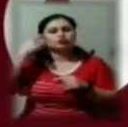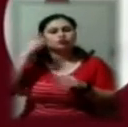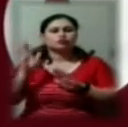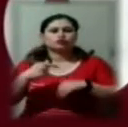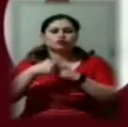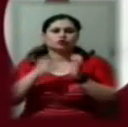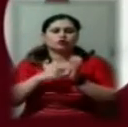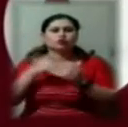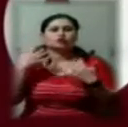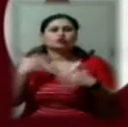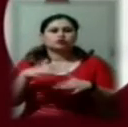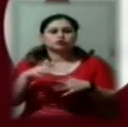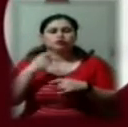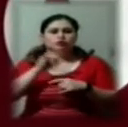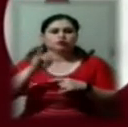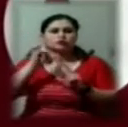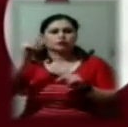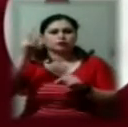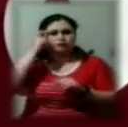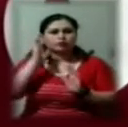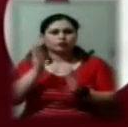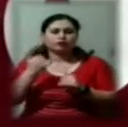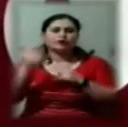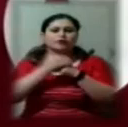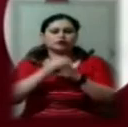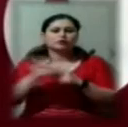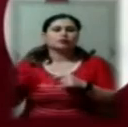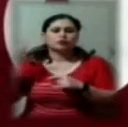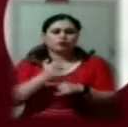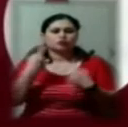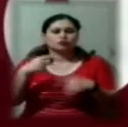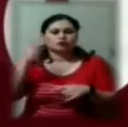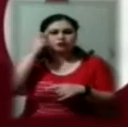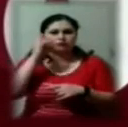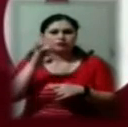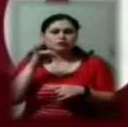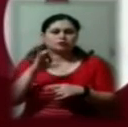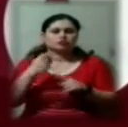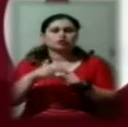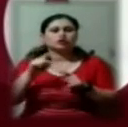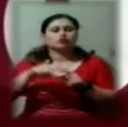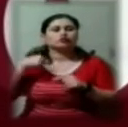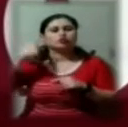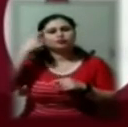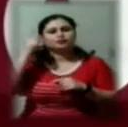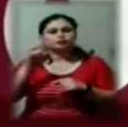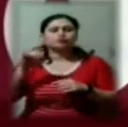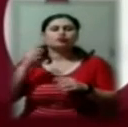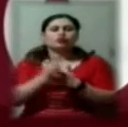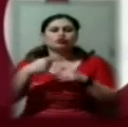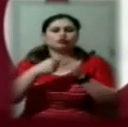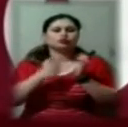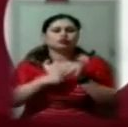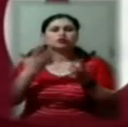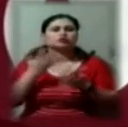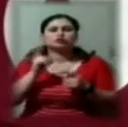вилетить київський рейс. І ввечері прилетить інший київський рейс. Тож, я думаю, що до 16-ї, якщо, звичайно,